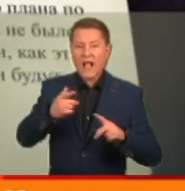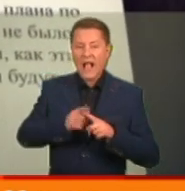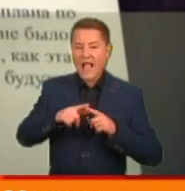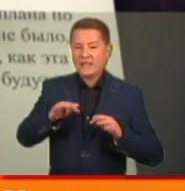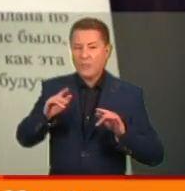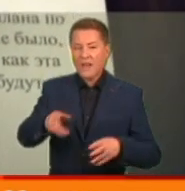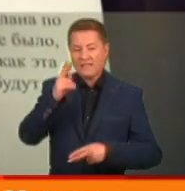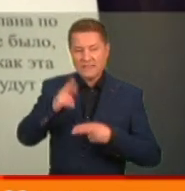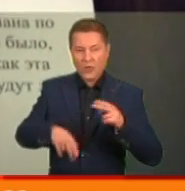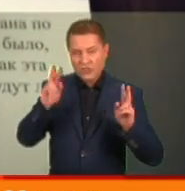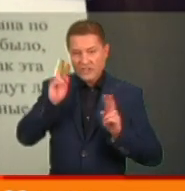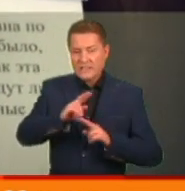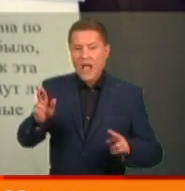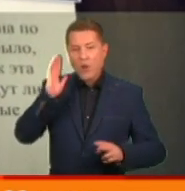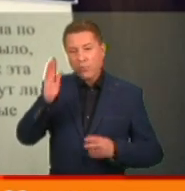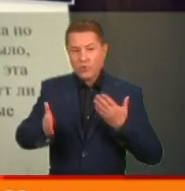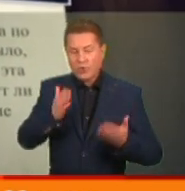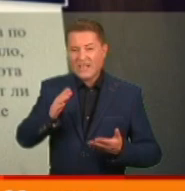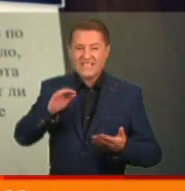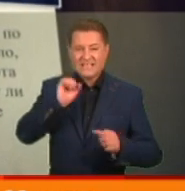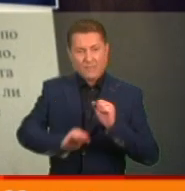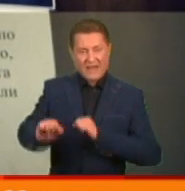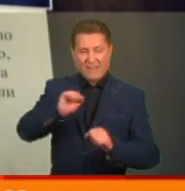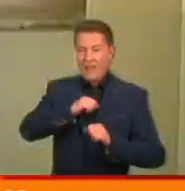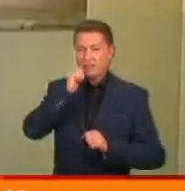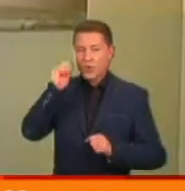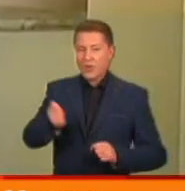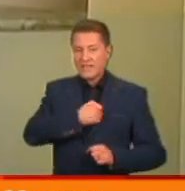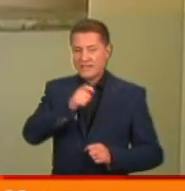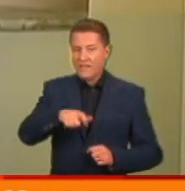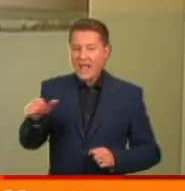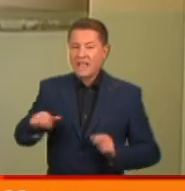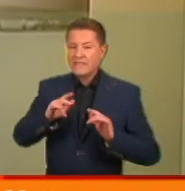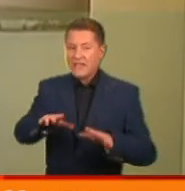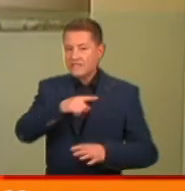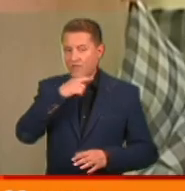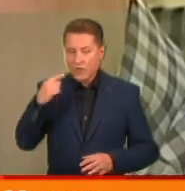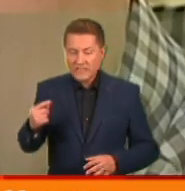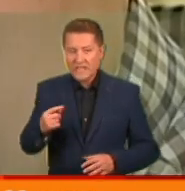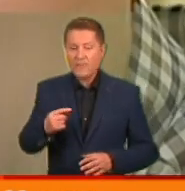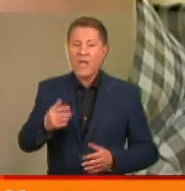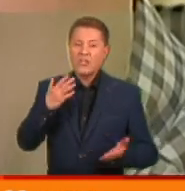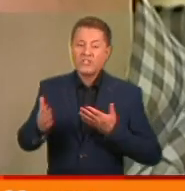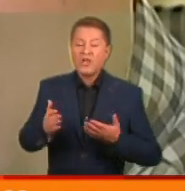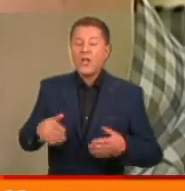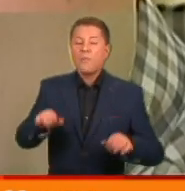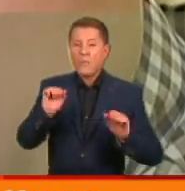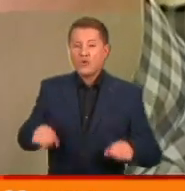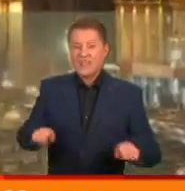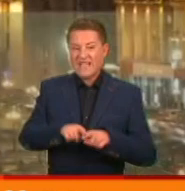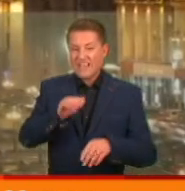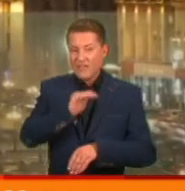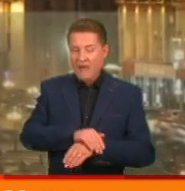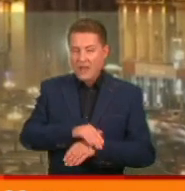знали, будут ли сопротивляться украинские военные действиям России. Чи можна такі загальновідомі факти, отримані з телевізора,